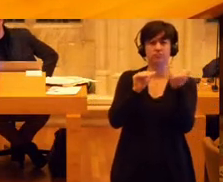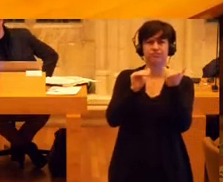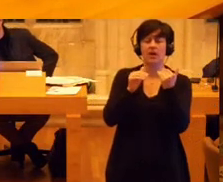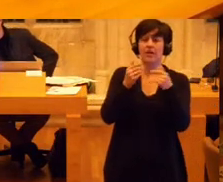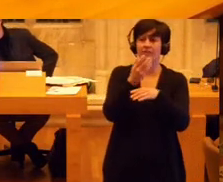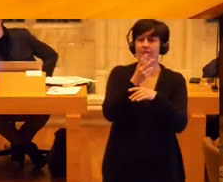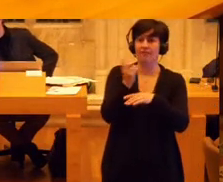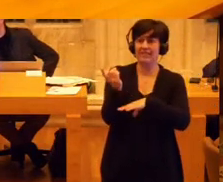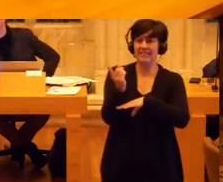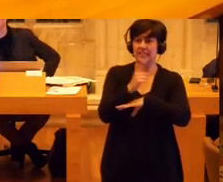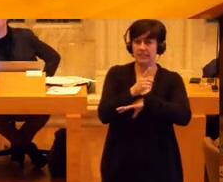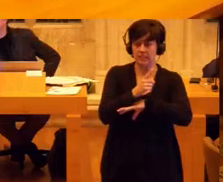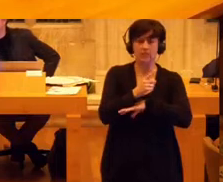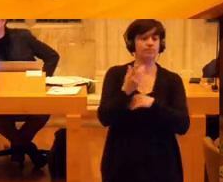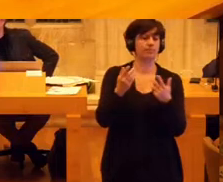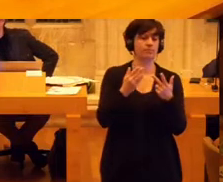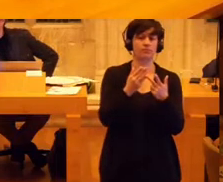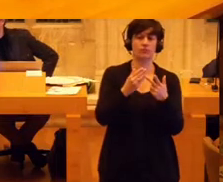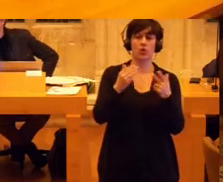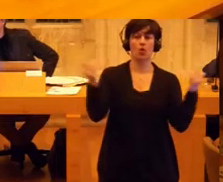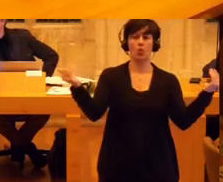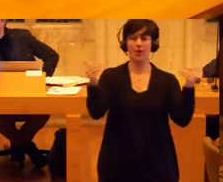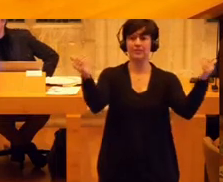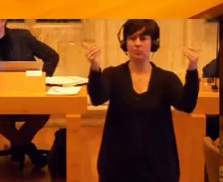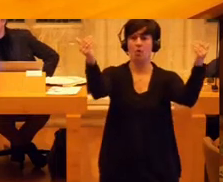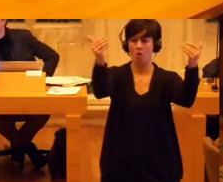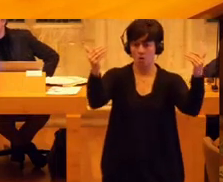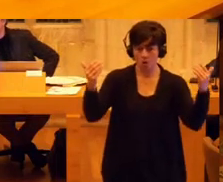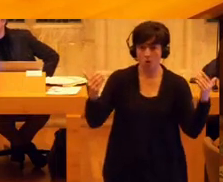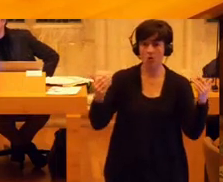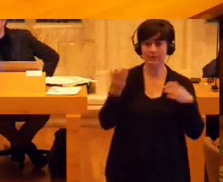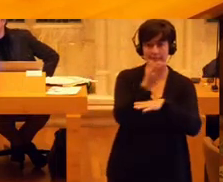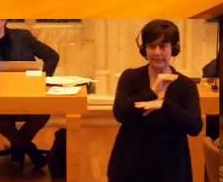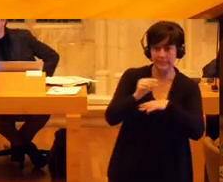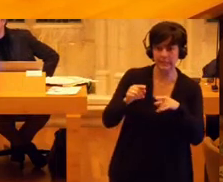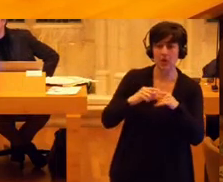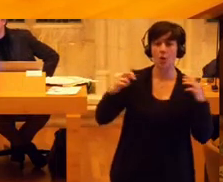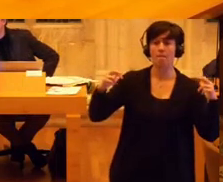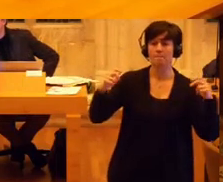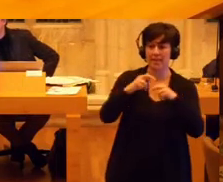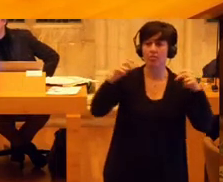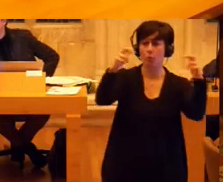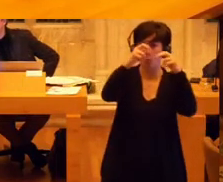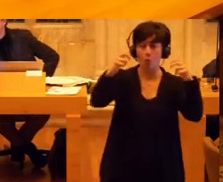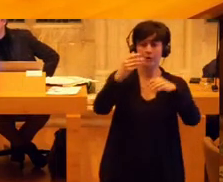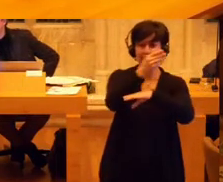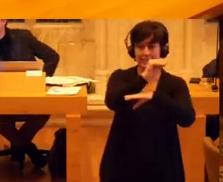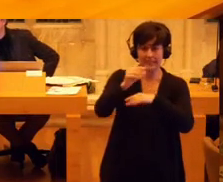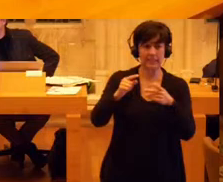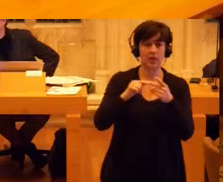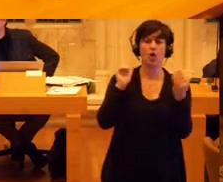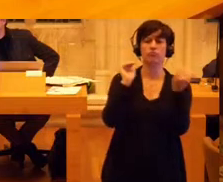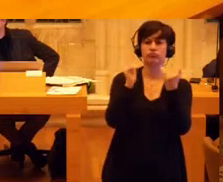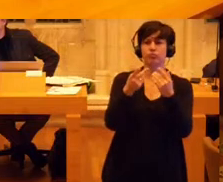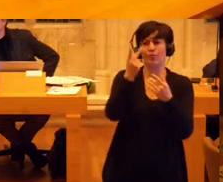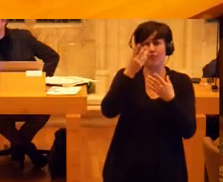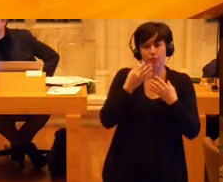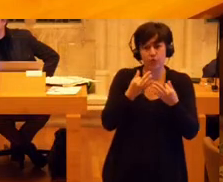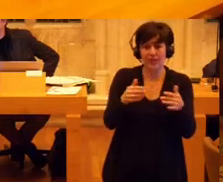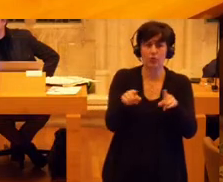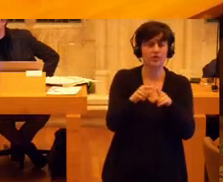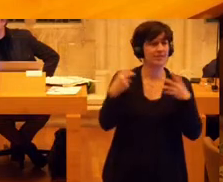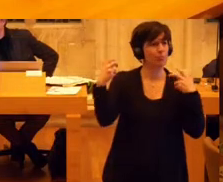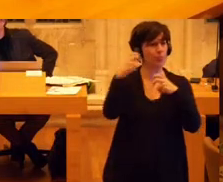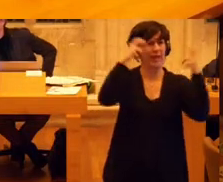structurant, sécuriser les croisements des véhicules aux intersections, sécuriser les traversées piétonnes, fluidifier le trafic, améliorer le cadre de vie en limitant les